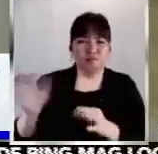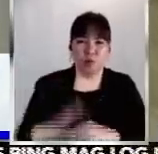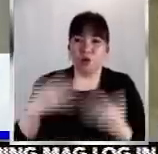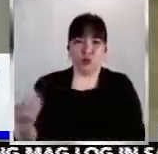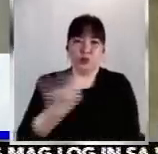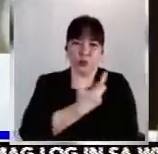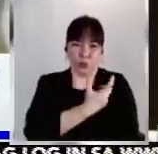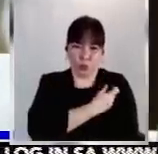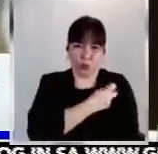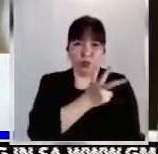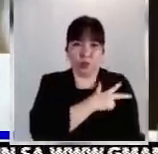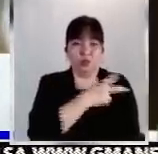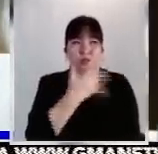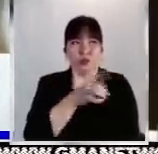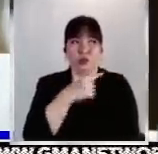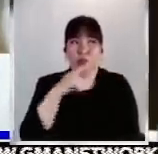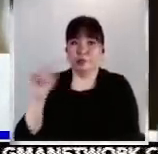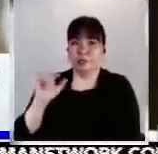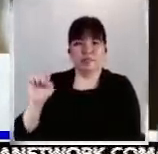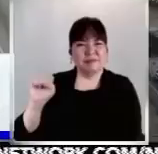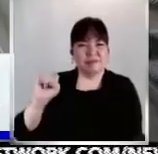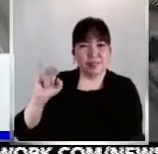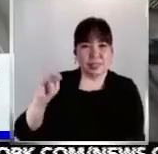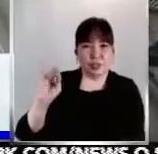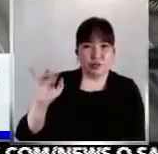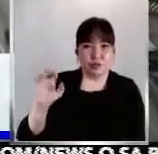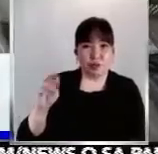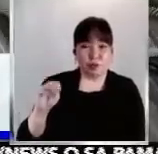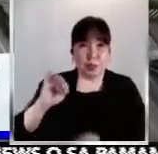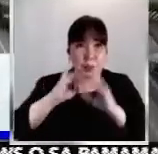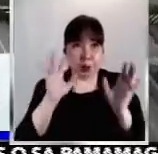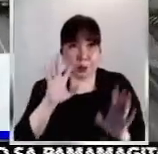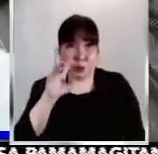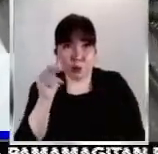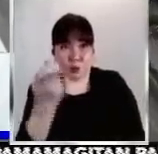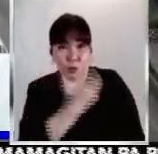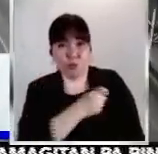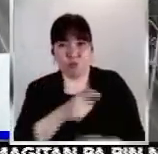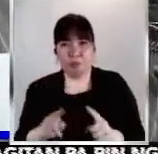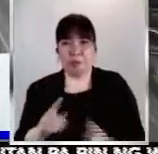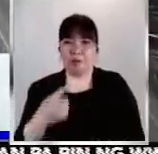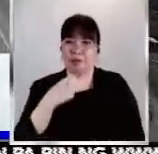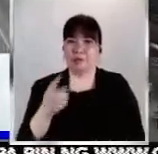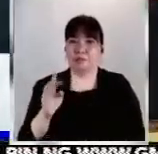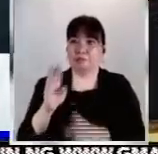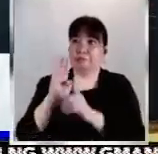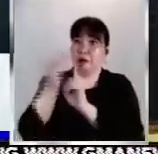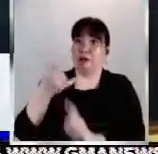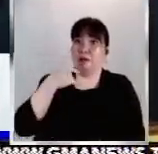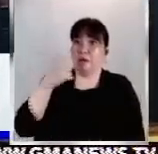kanyang unang dalawang dose. Hindi naman malinaw kung kailan ito ginawa. Pinanindigan niya ang utos sa mga opisyal ng barangay na hulihin ang mga hindi